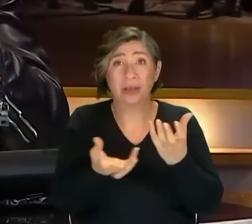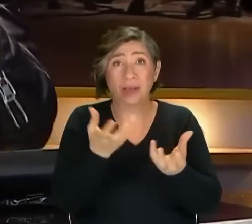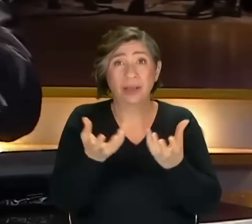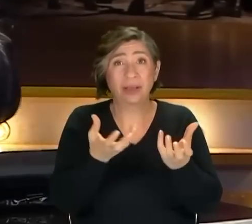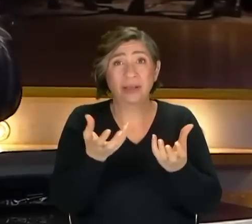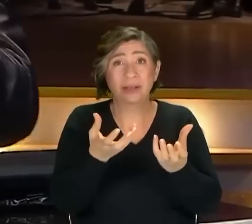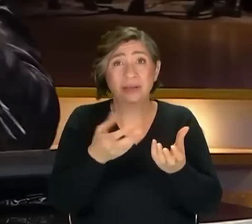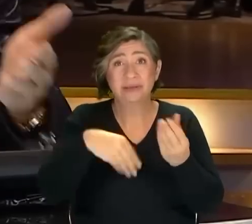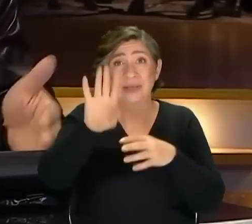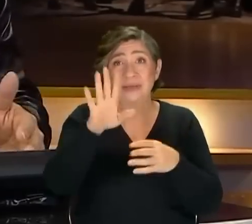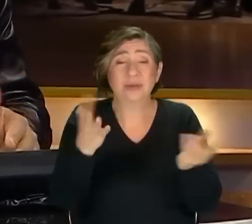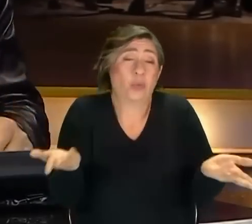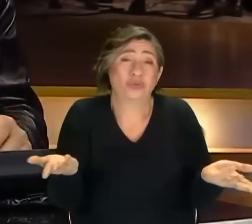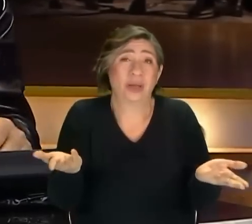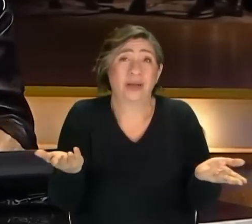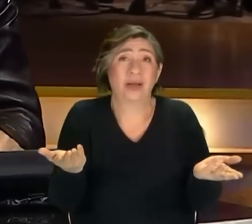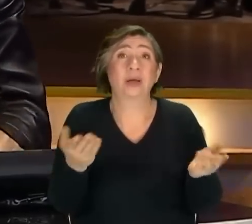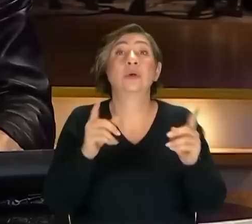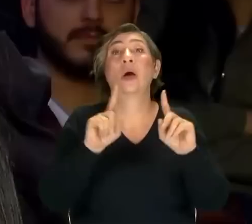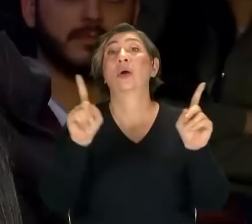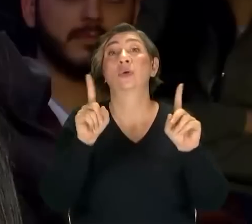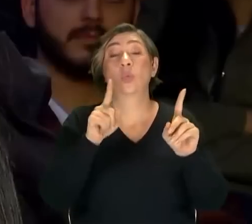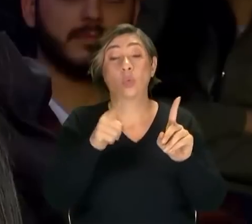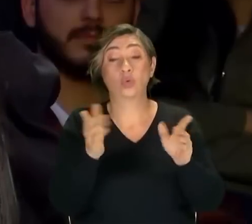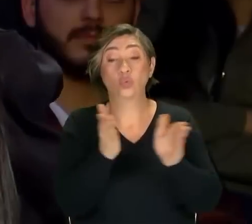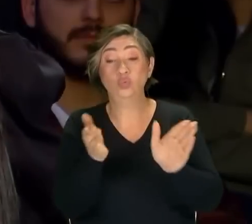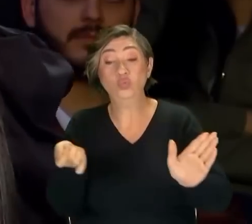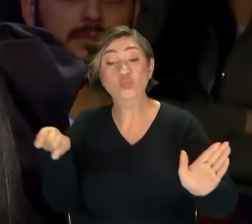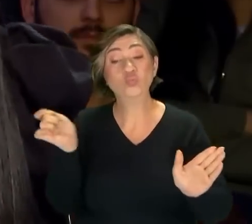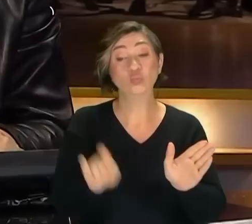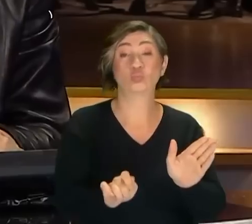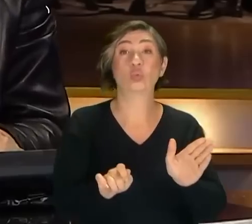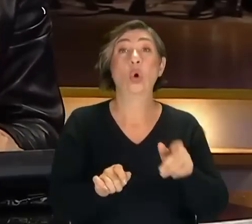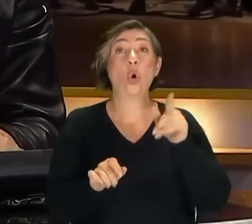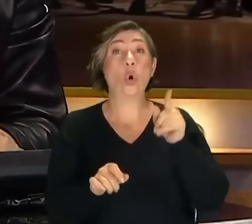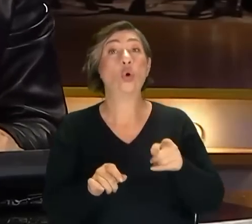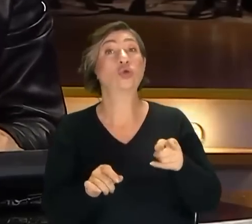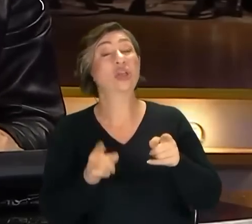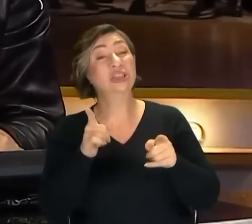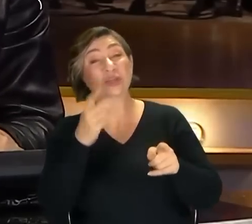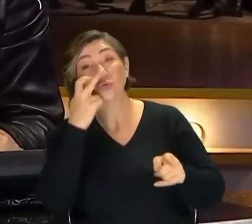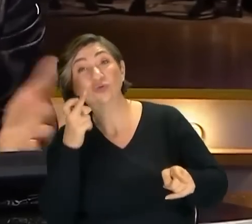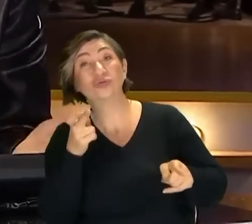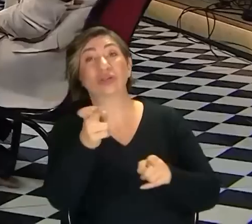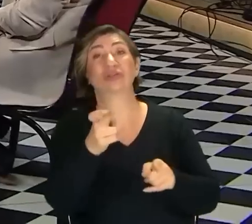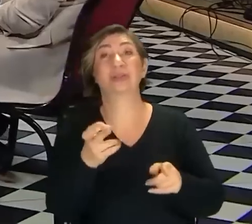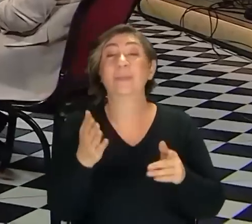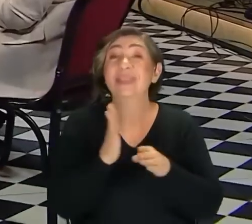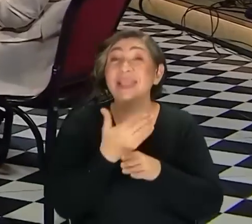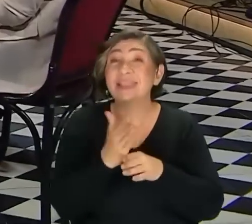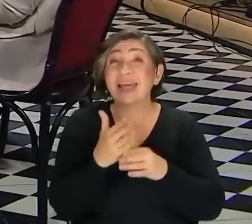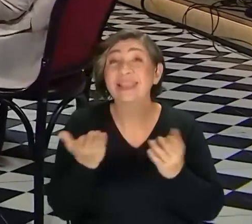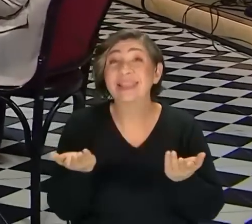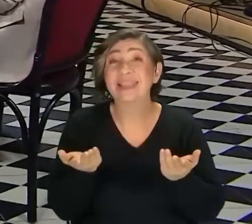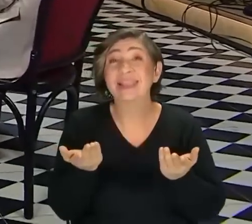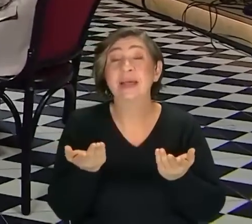Kaynat. Sat. Ne olacak? Hayır. Ona da un basacağım. Oradan da seni dolandıracağım. Neden?